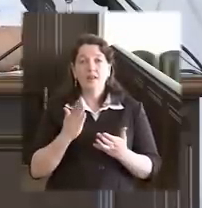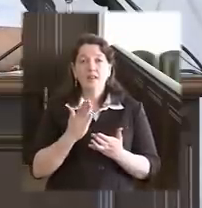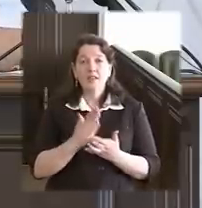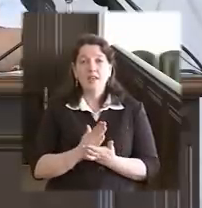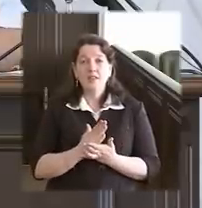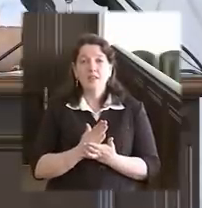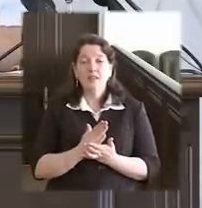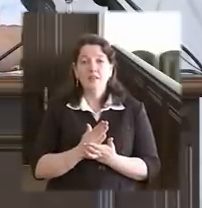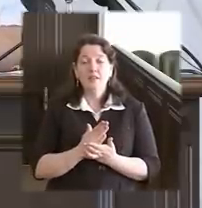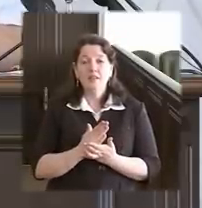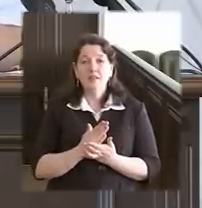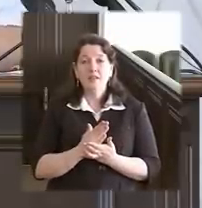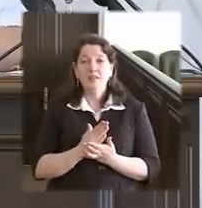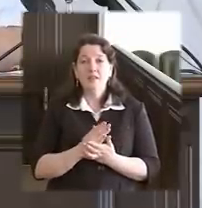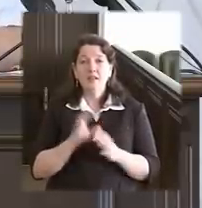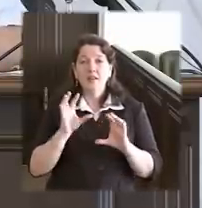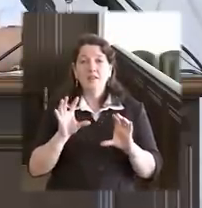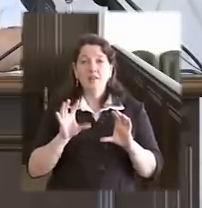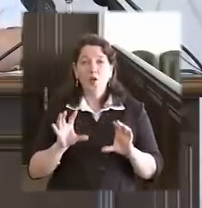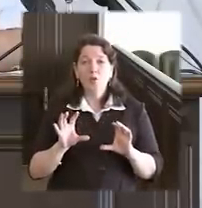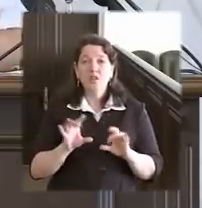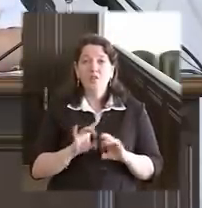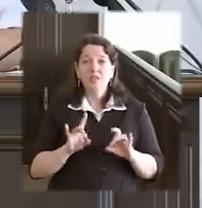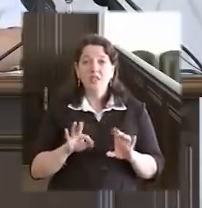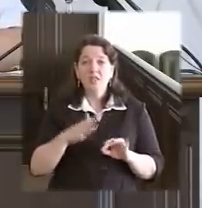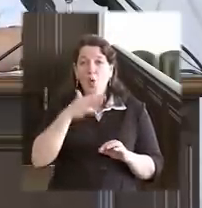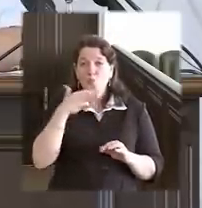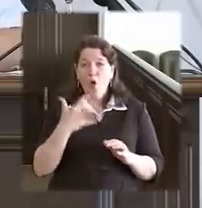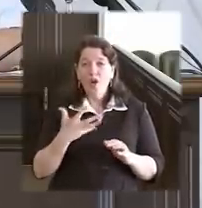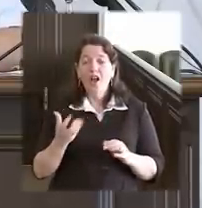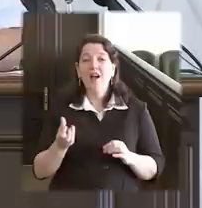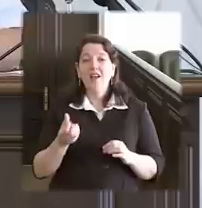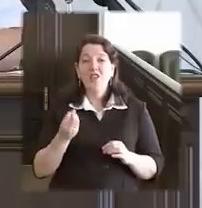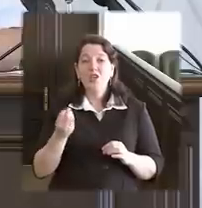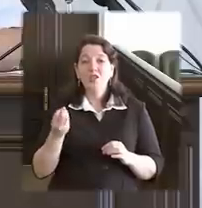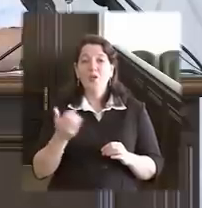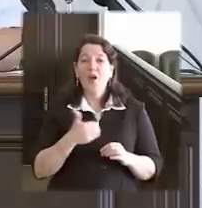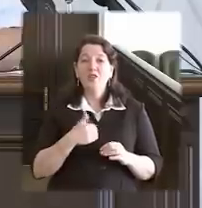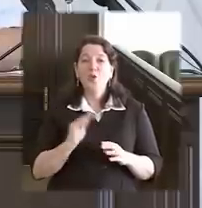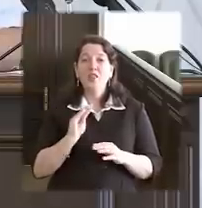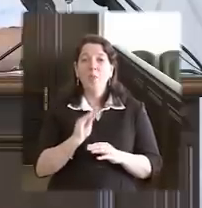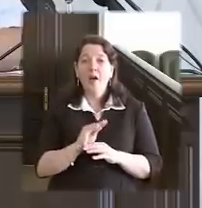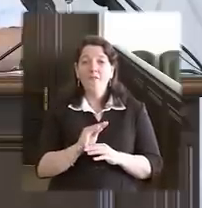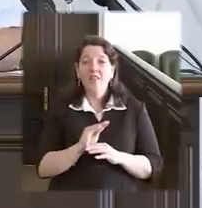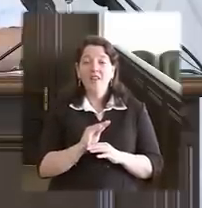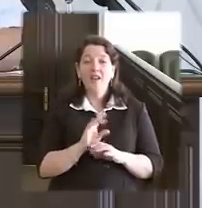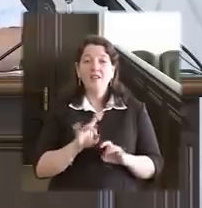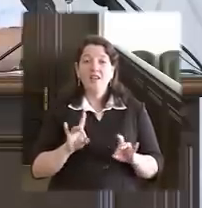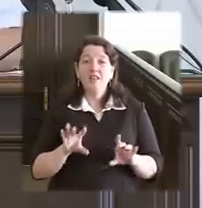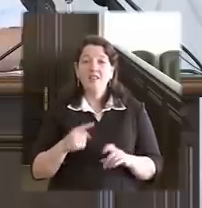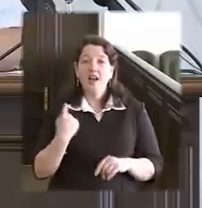Вы знаете, законов, я бы сказал, достаточно много, но вот еще об одном, по крайней мере, хотя скажу,